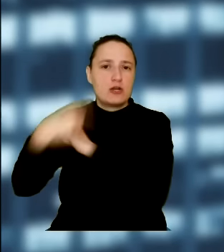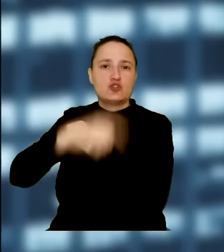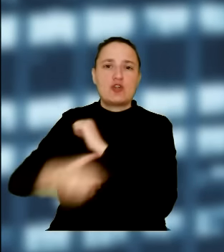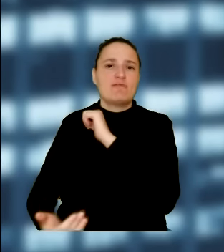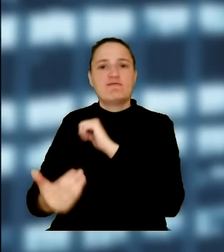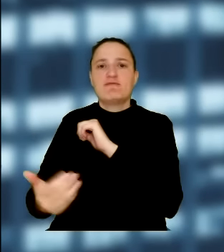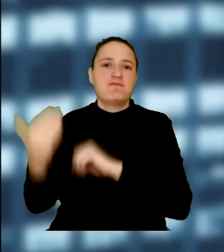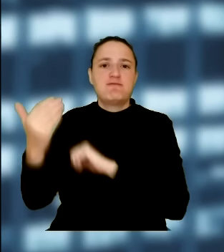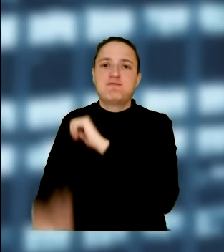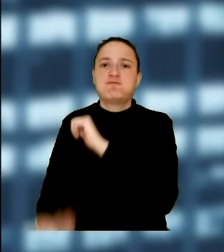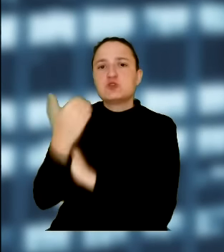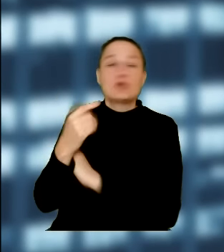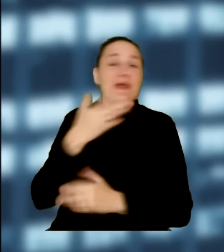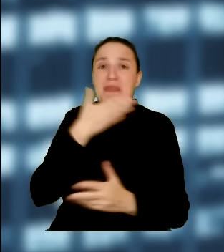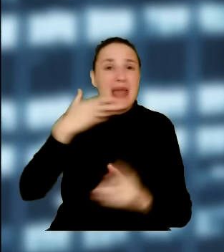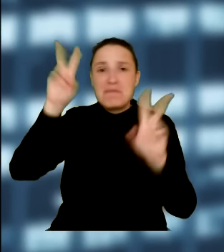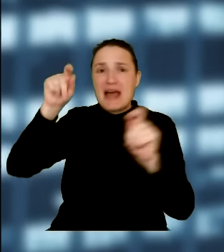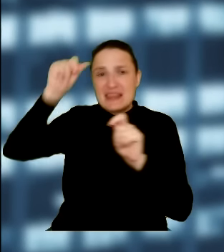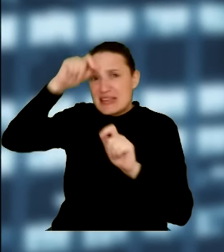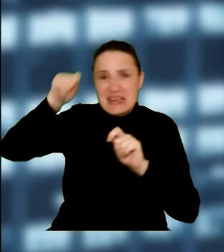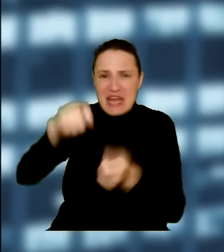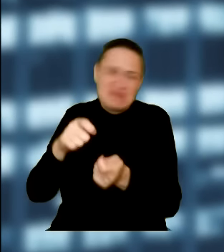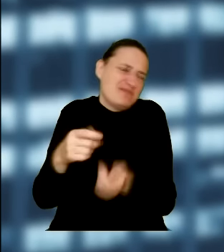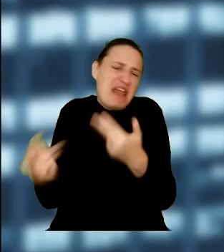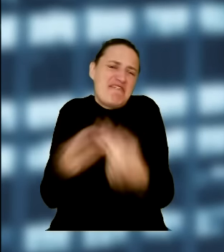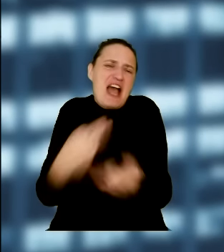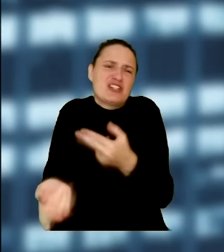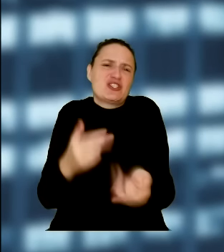być. Jak nie ma kryptonimu, to taka akcja jest nieważna.